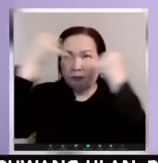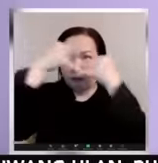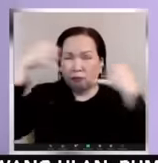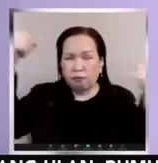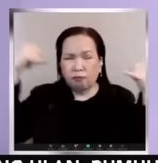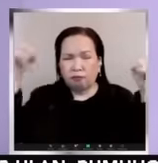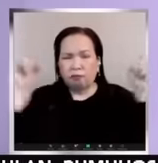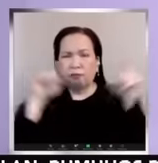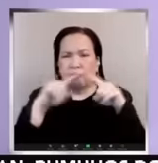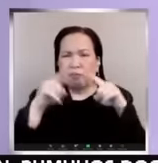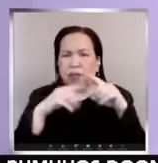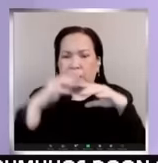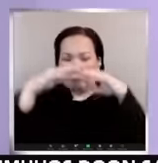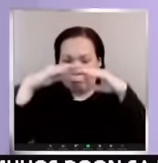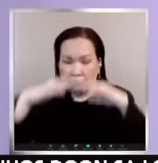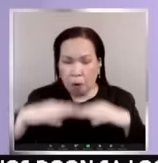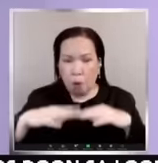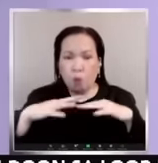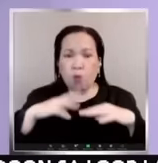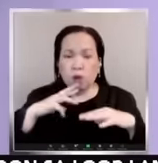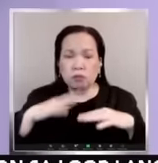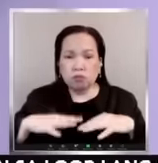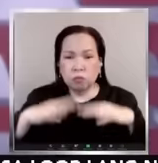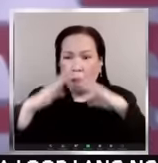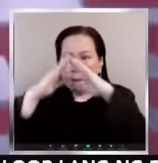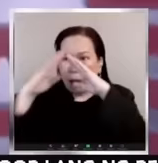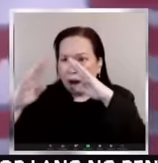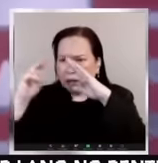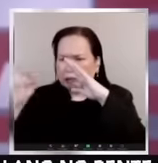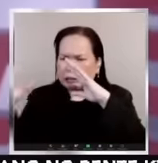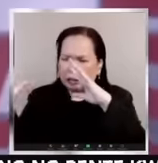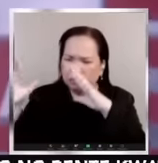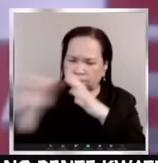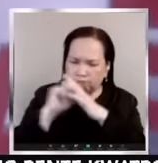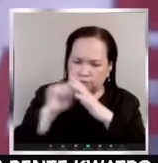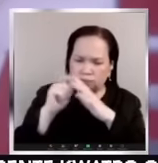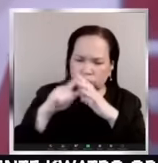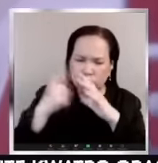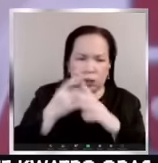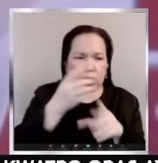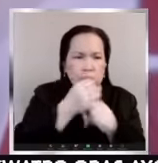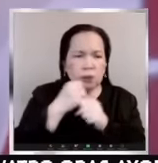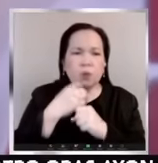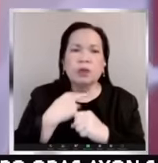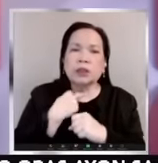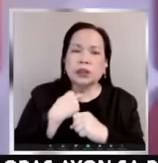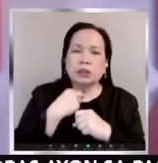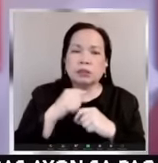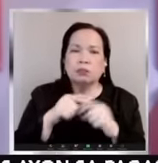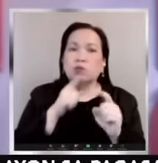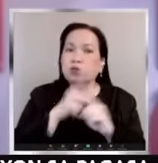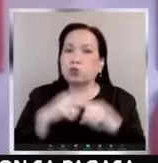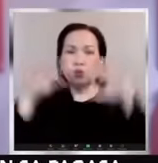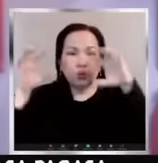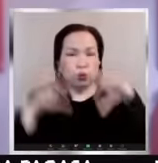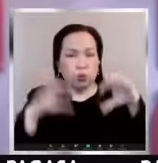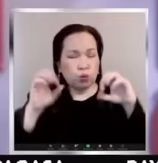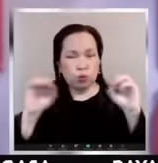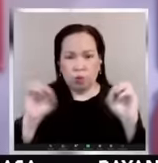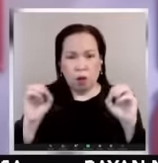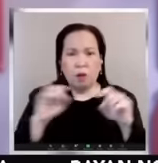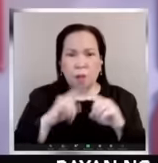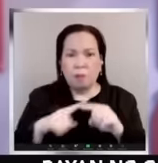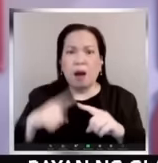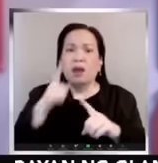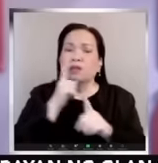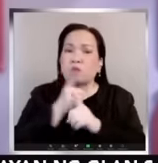na kailangang sirain para masagip ang mga na-trap. Walang bagyo pero ang ibinuhos na ulan doon sa loob ng 24 oras